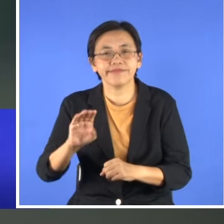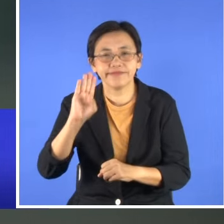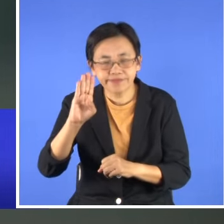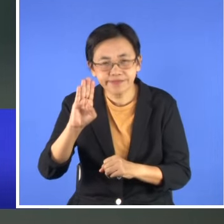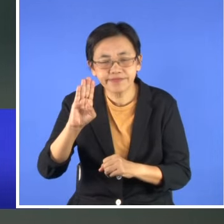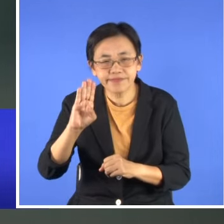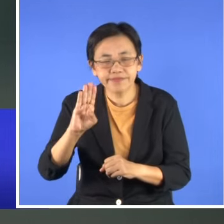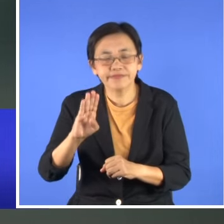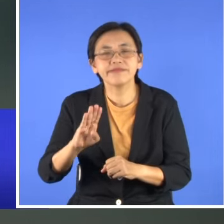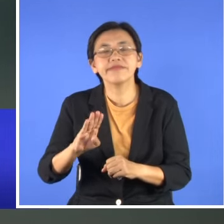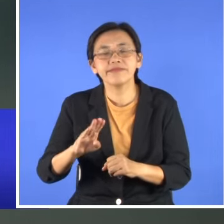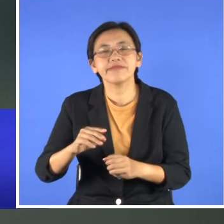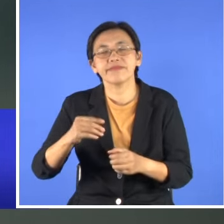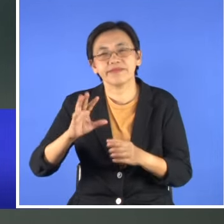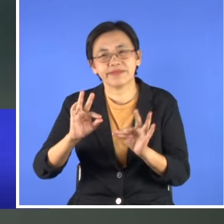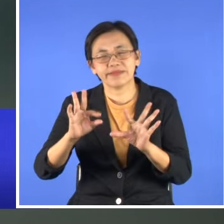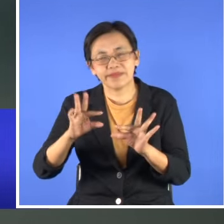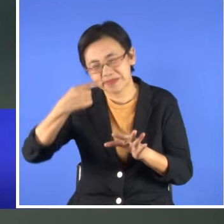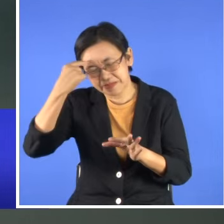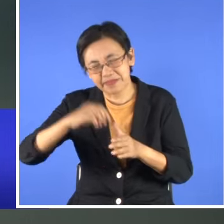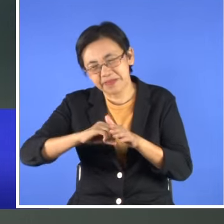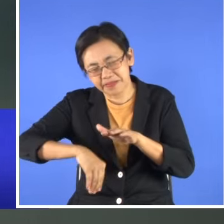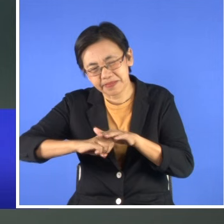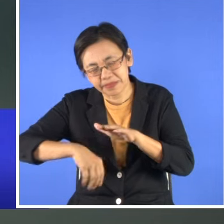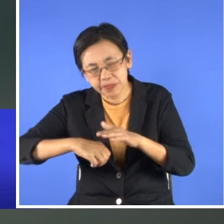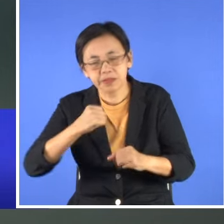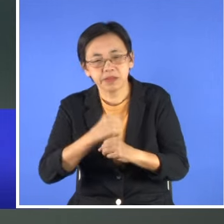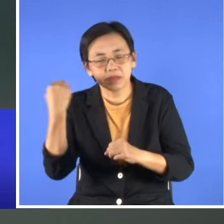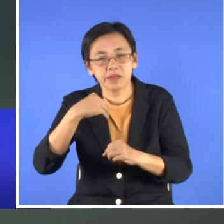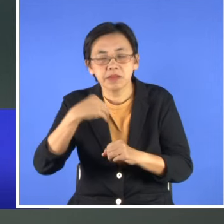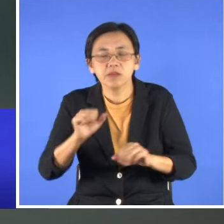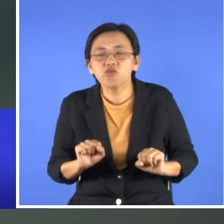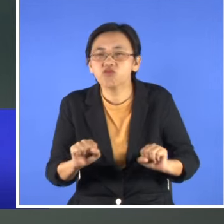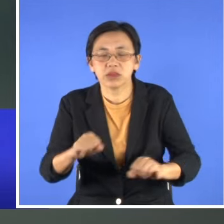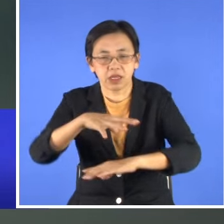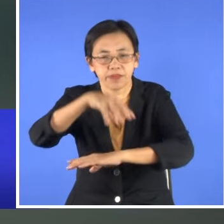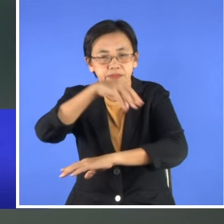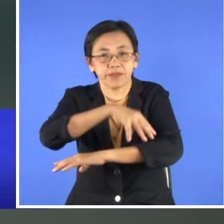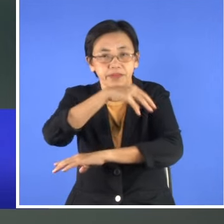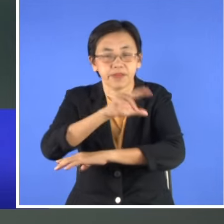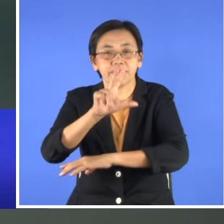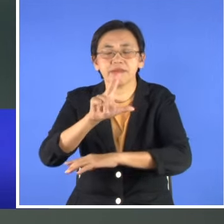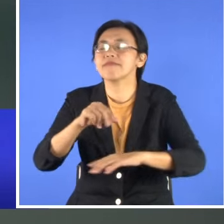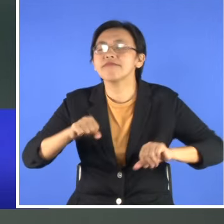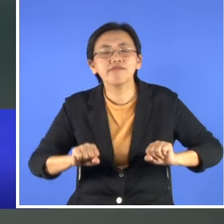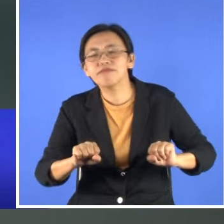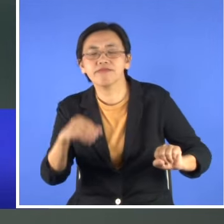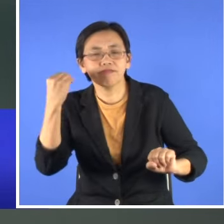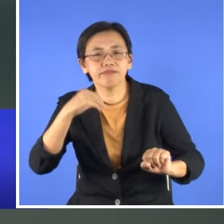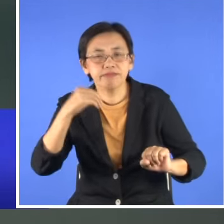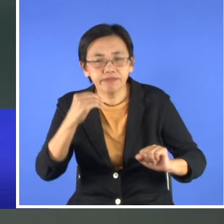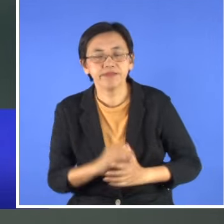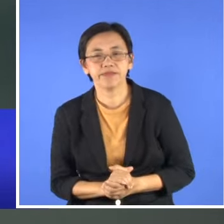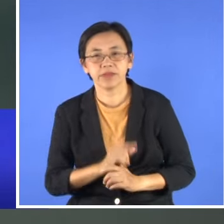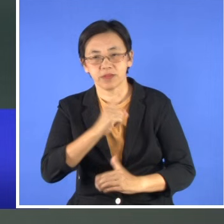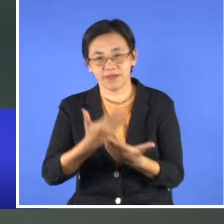เครื่องหลังเลิกงานทุกวันเนี่ยก็ต้องขี่มอเตอร์ไซค์ผ่านเส้นทางหน้าปรางสามยอดเนี่ยนะครับหน้าพระปางสามยอดในวันเกิดเหตุเป็นวัน